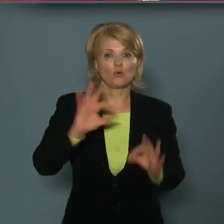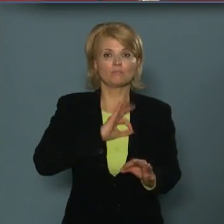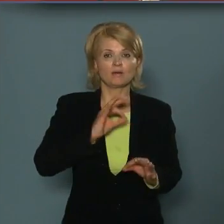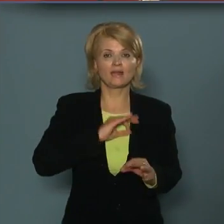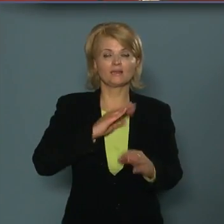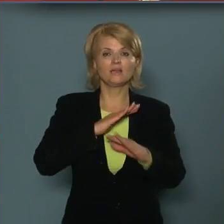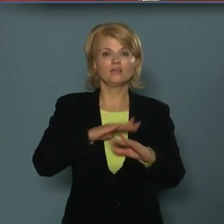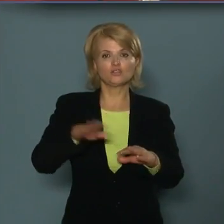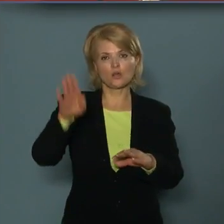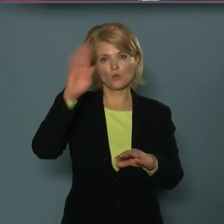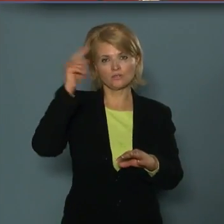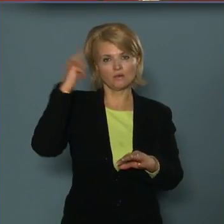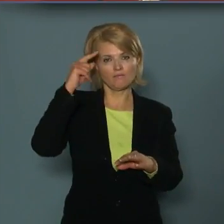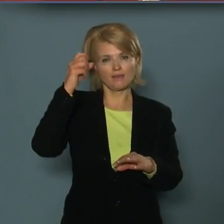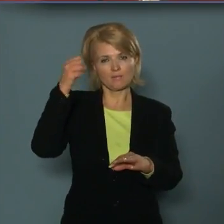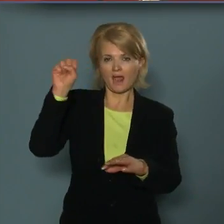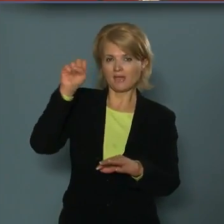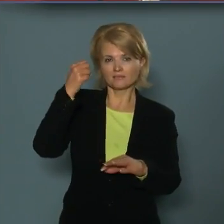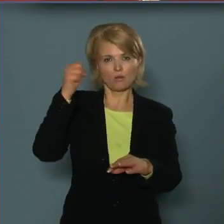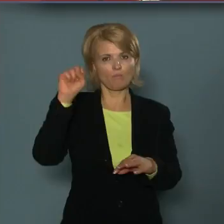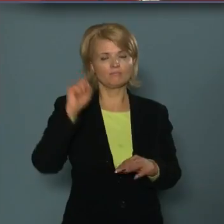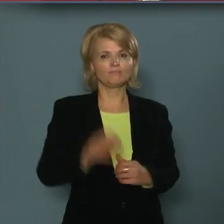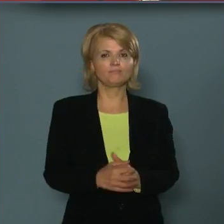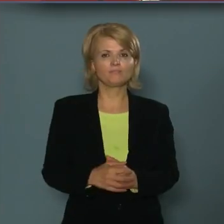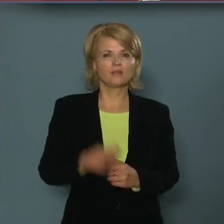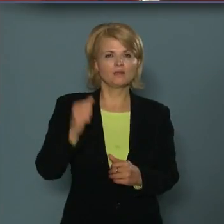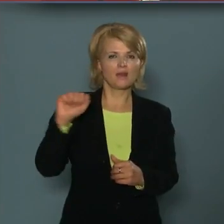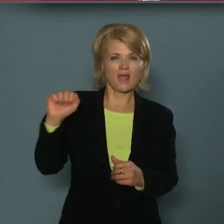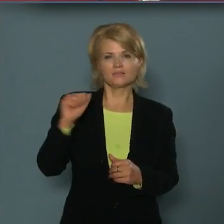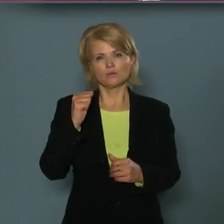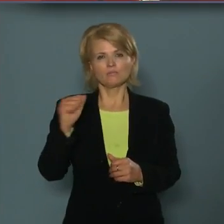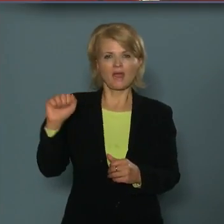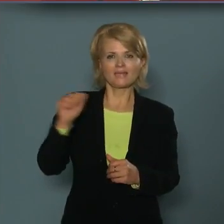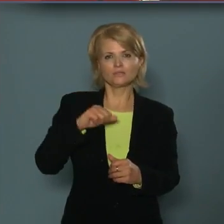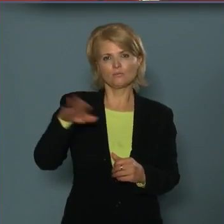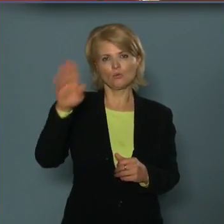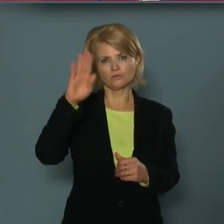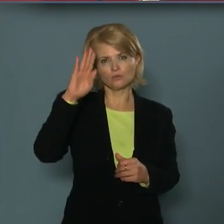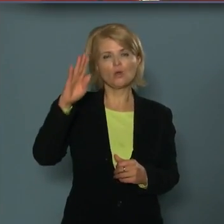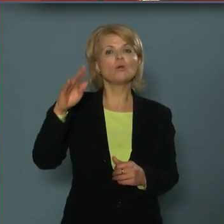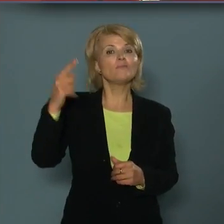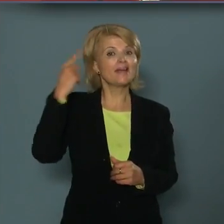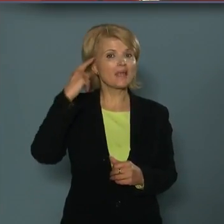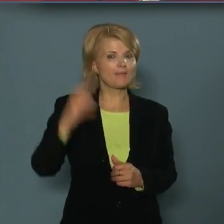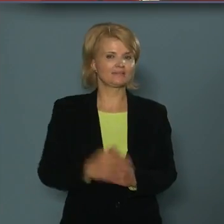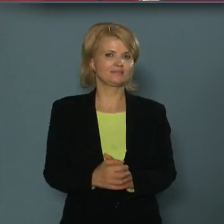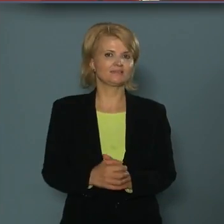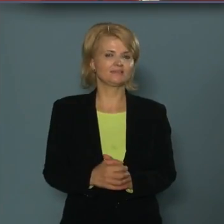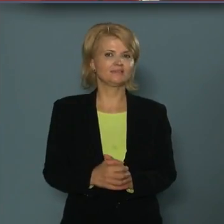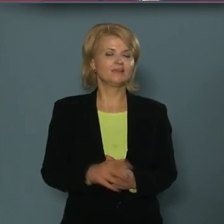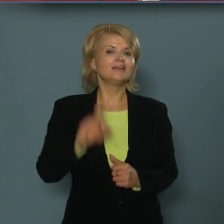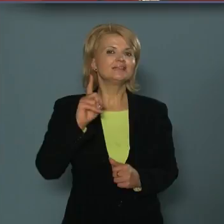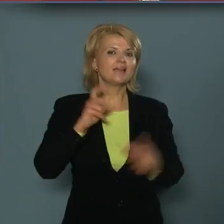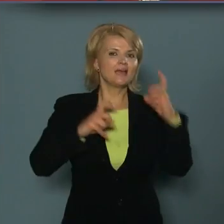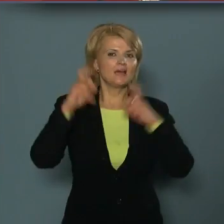Csak rázom őszülő fejemet. Csak rázom, rázom őszülő fejemet. De